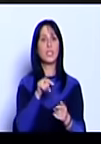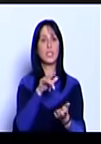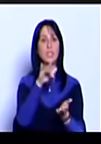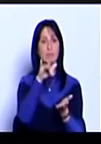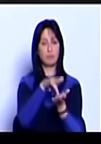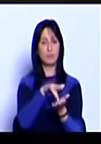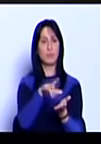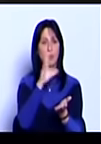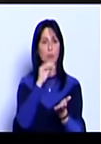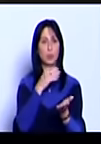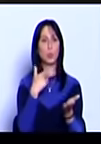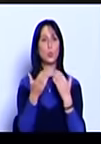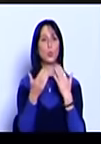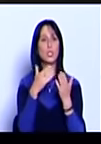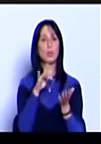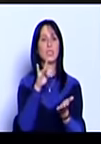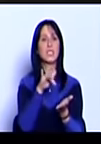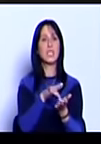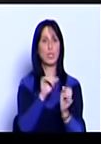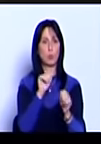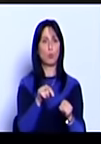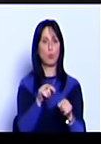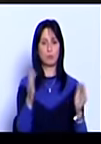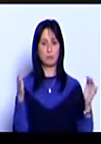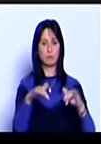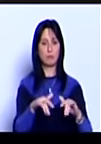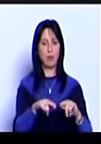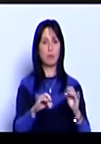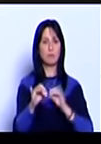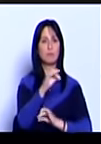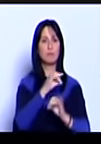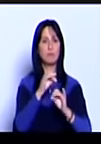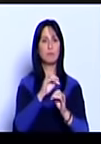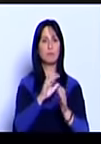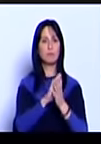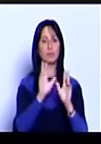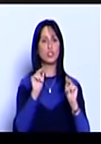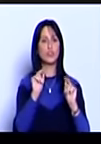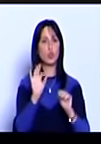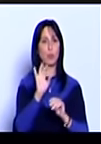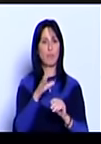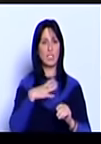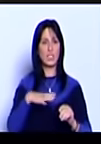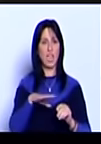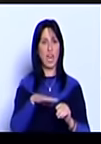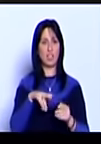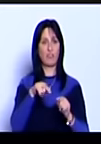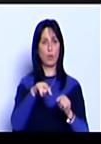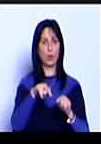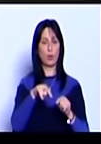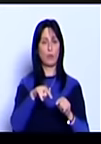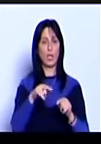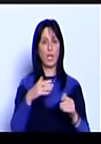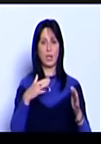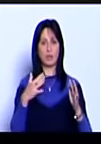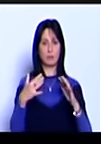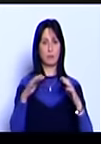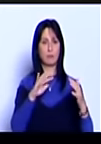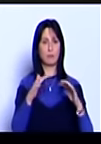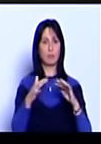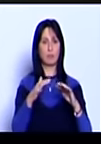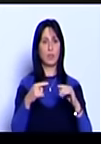არარსებობის პირობებში ურთიერთობათა ცენტრების მნიშვნელობა იზრდება. საქართველოს ამ სიტუაციაში, როცა აი ეს ერთმანეთს